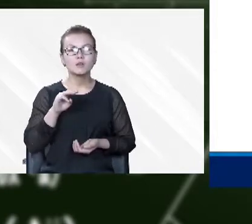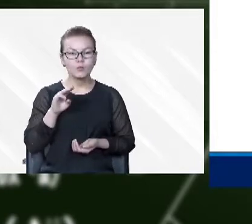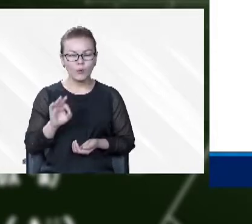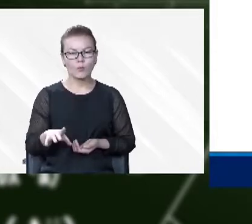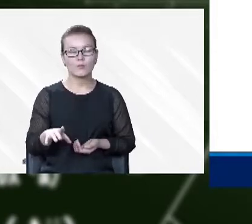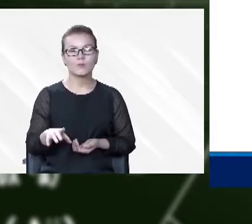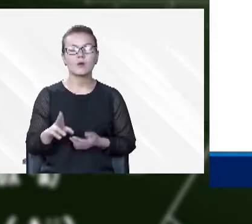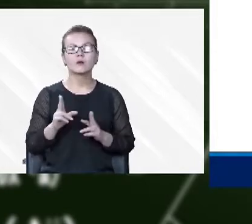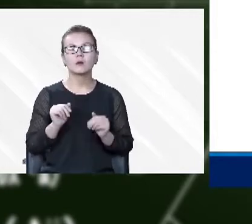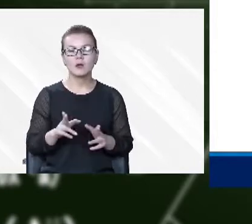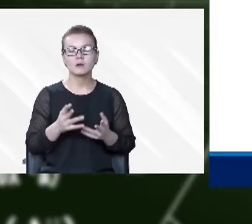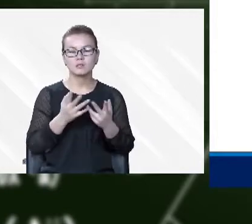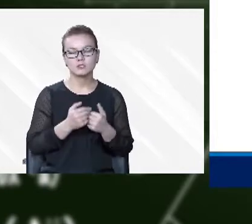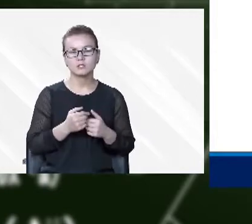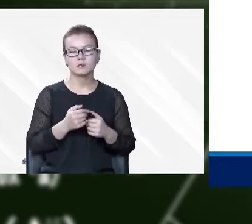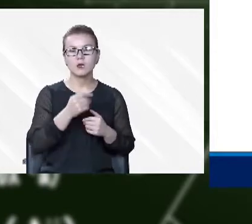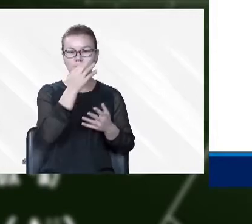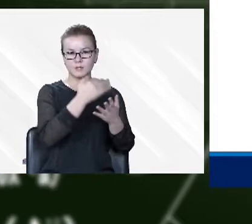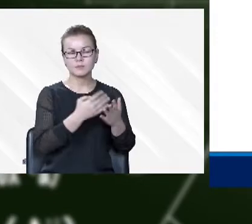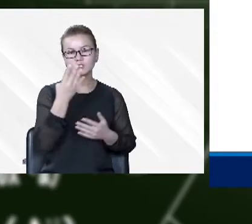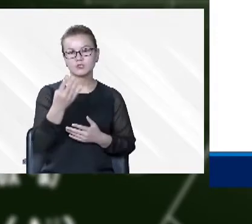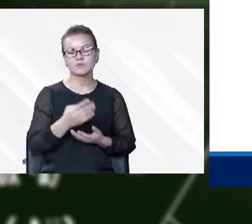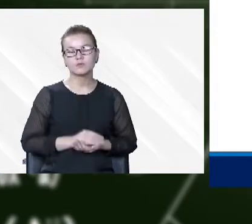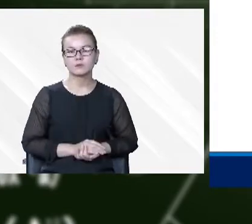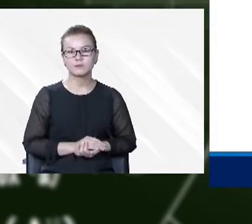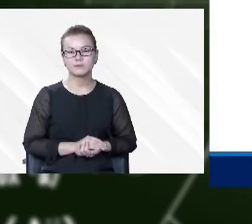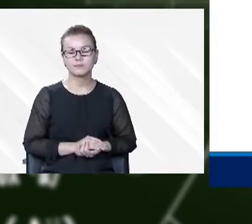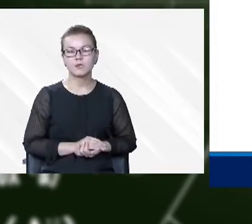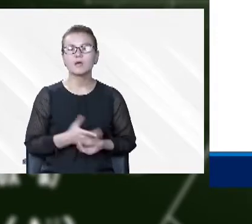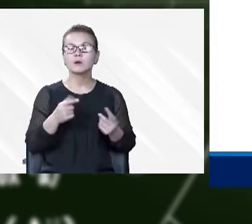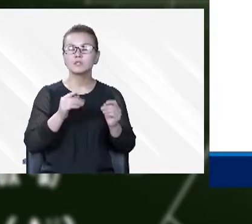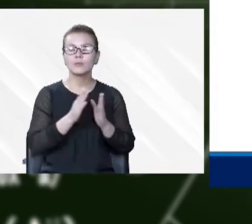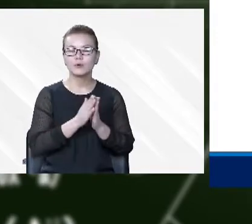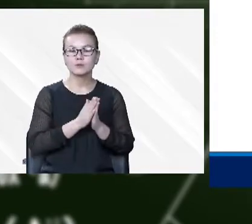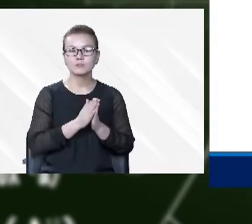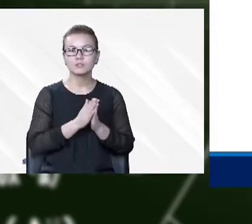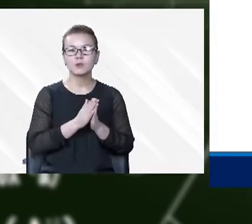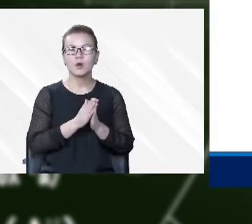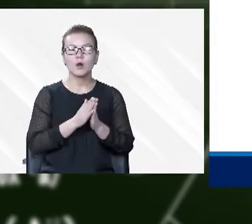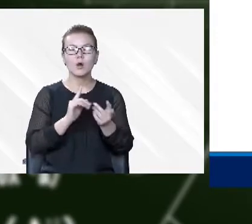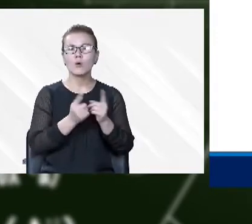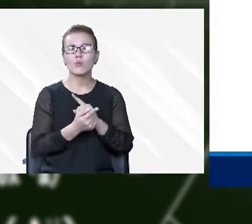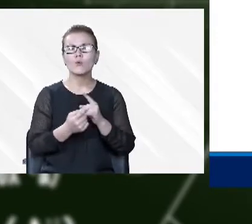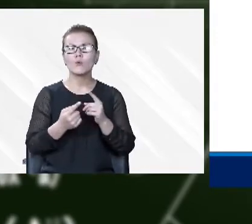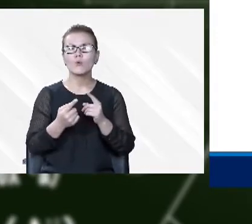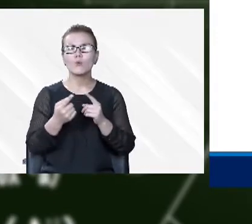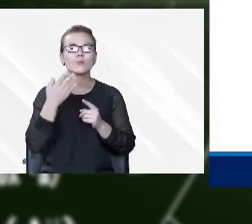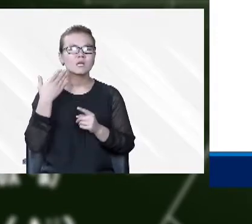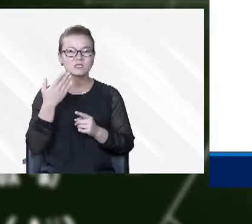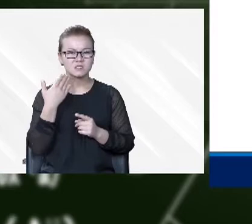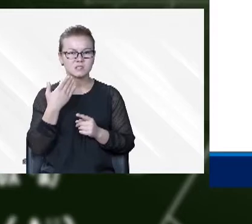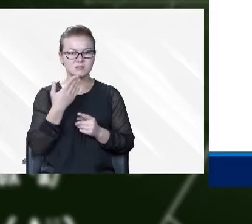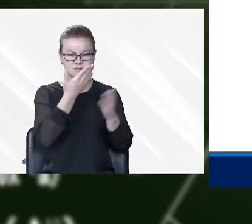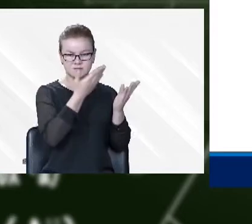том, как решить пример 4, где просят упростить